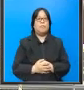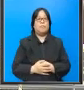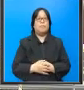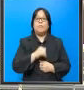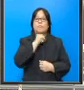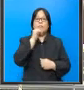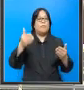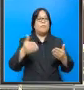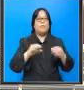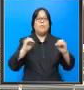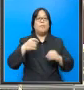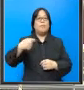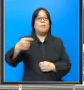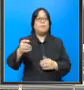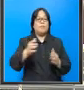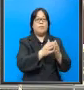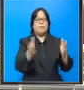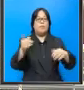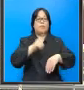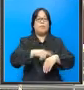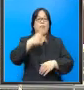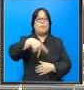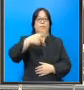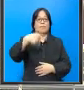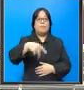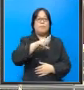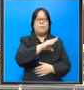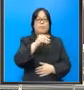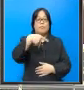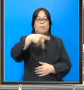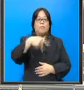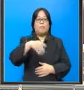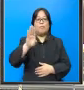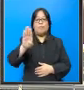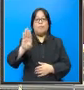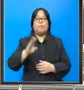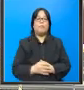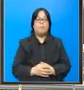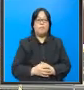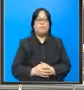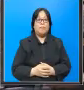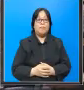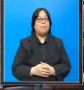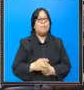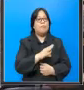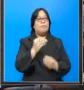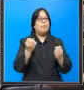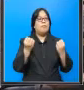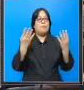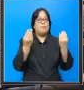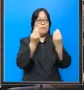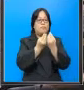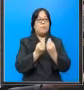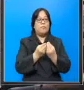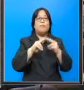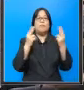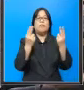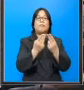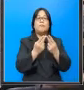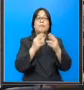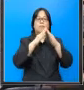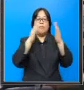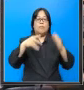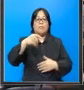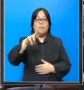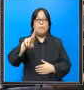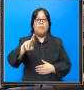tidak mengenakan Seaworld sepanjang pipi dan pipi dan nemu berapakah anggaran unit rumah